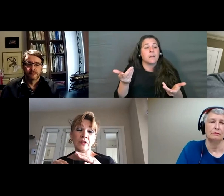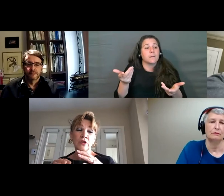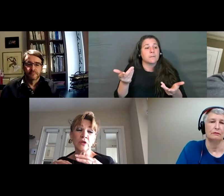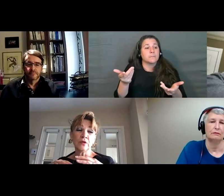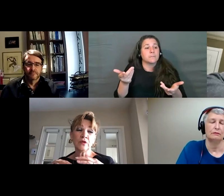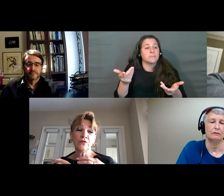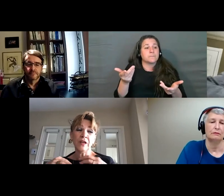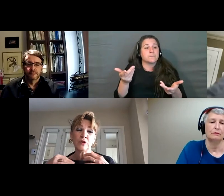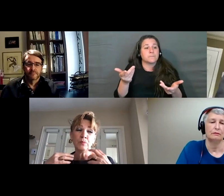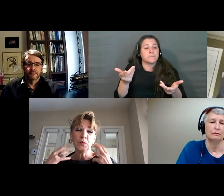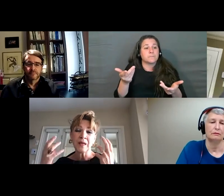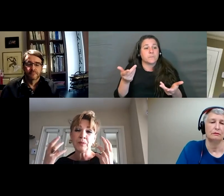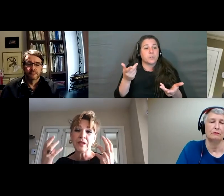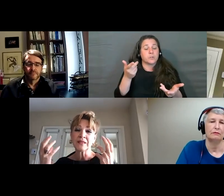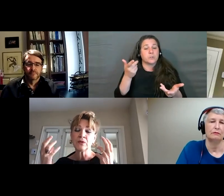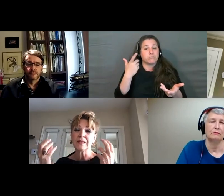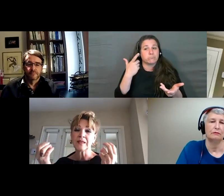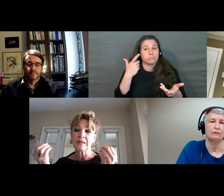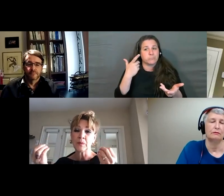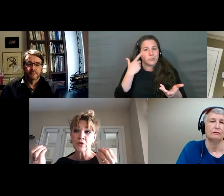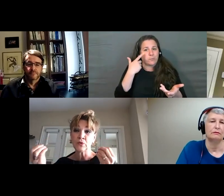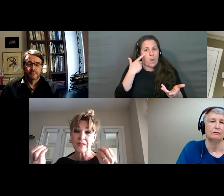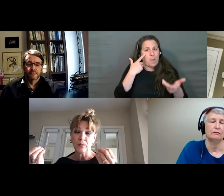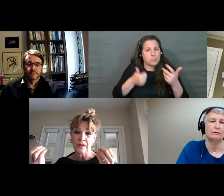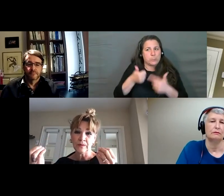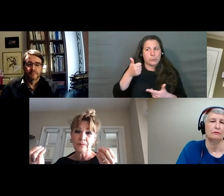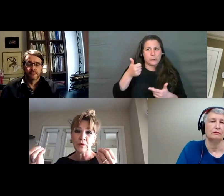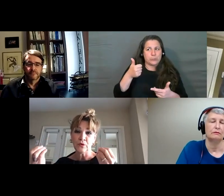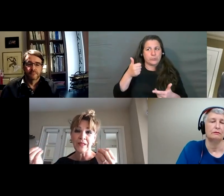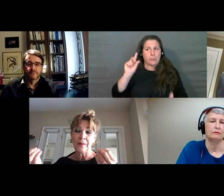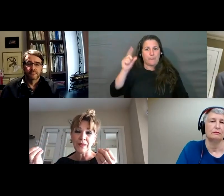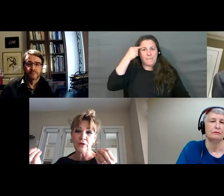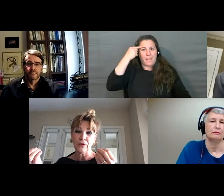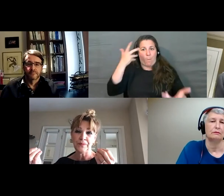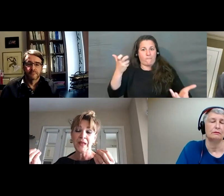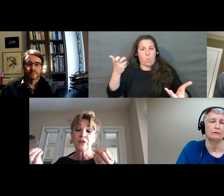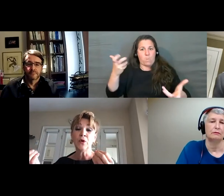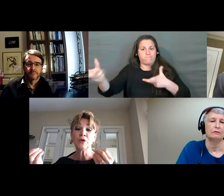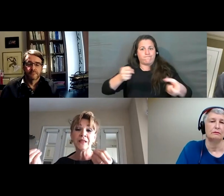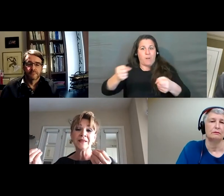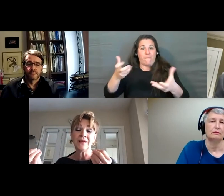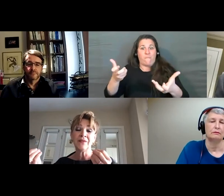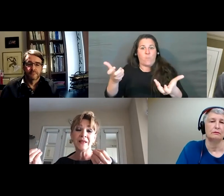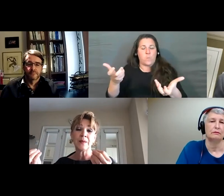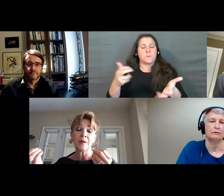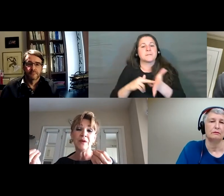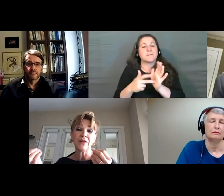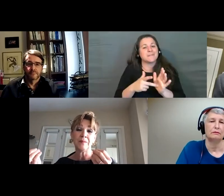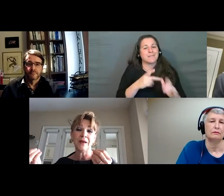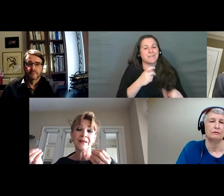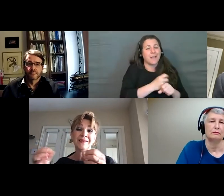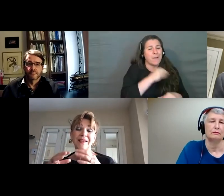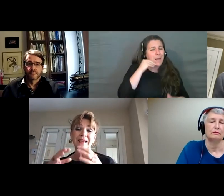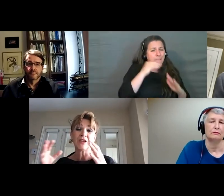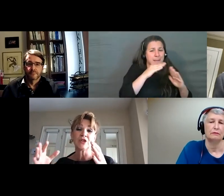cas, je vois là, de plus en plus dans le discours, les employeurs sont aux abois là, pour trouver de la main-d'œuvre. Donc, le télétravail, ça permet